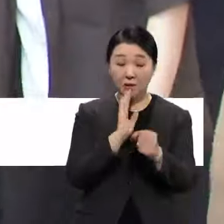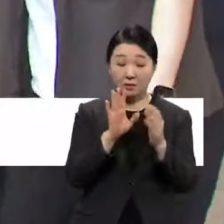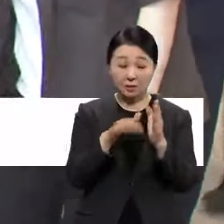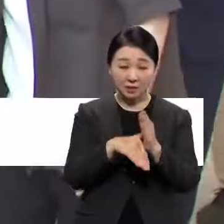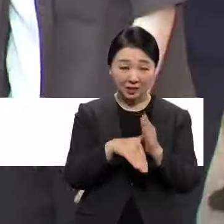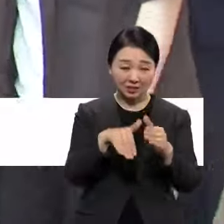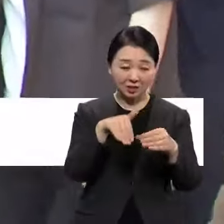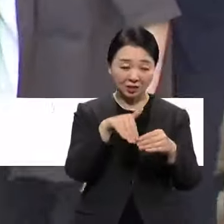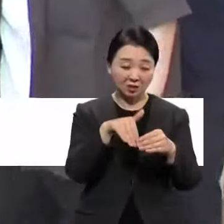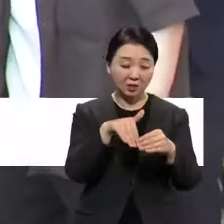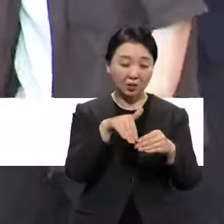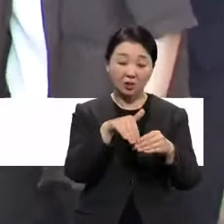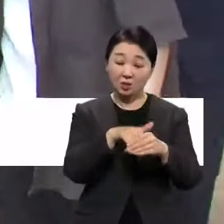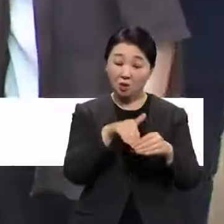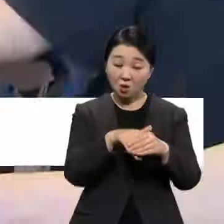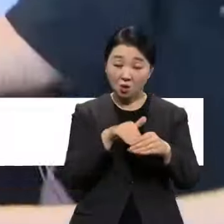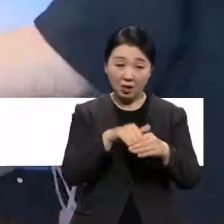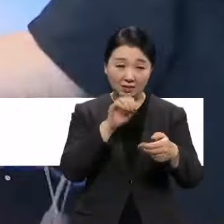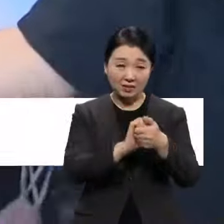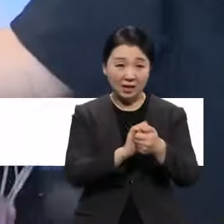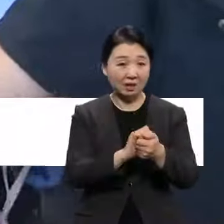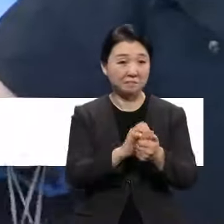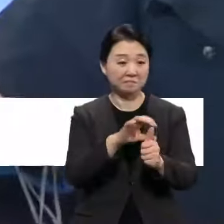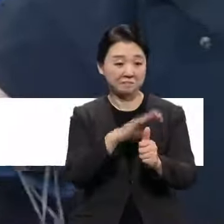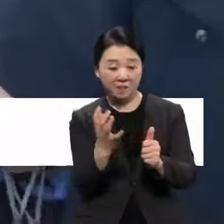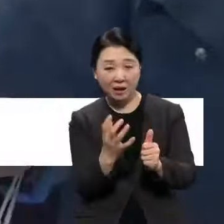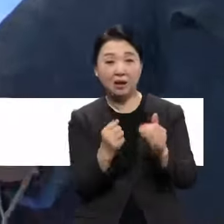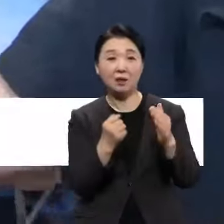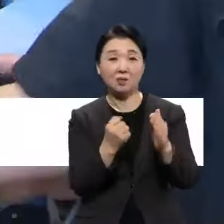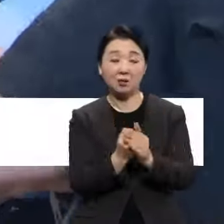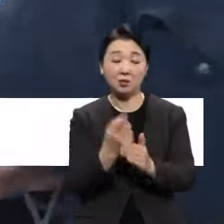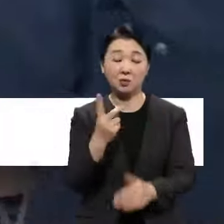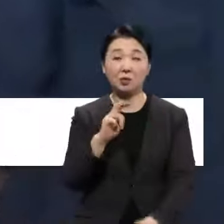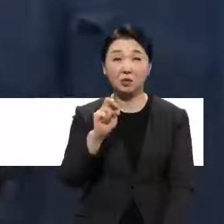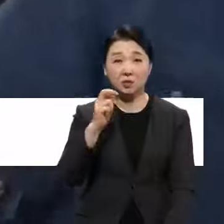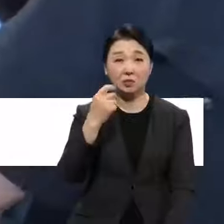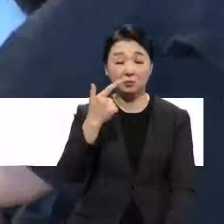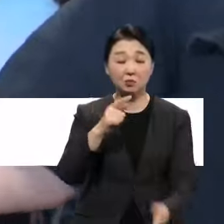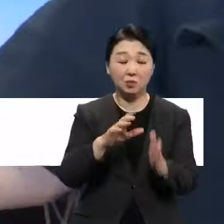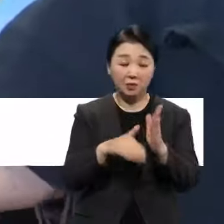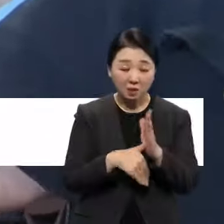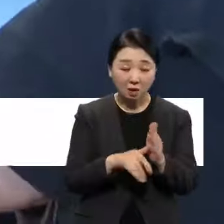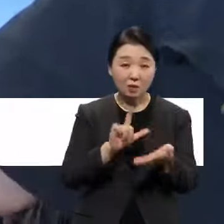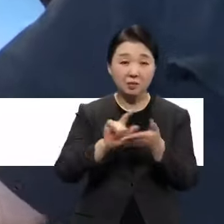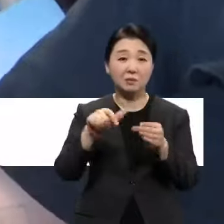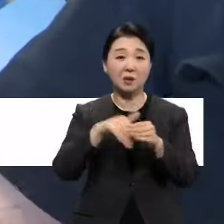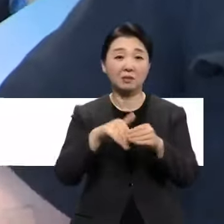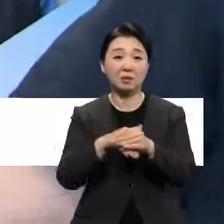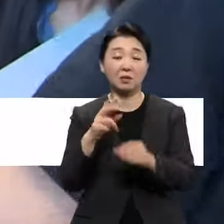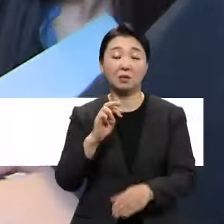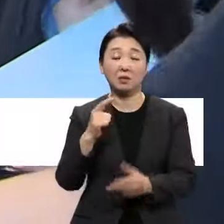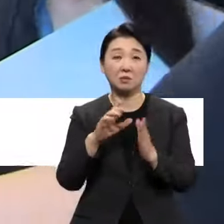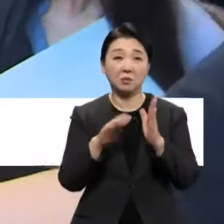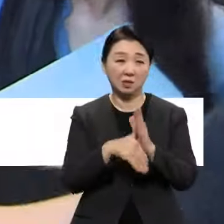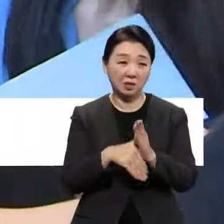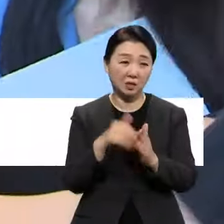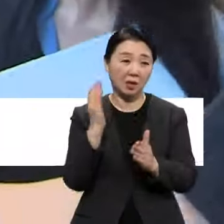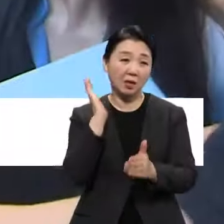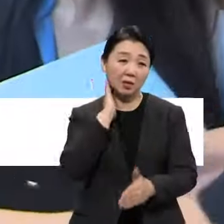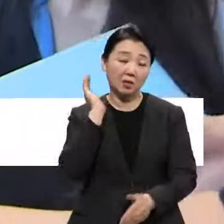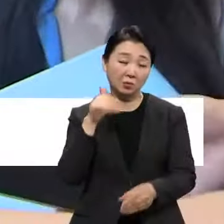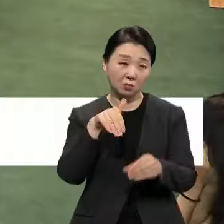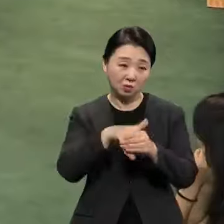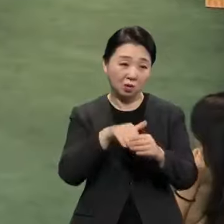피선거권 제한이 풀리면서 2026년 지방선거와 2027년 대선에 출마할 수 있는 길이 열리게